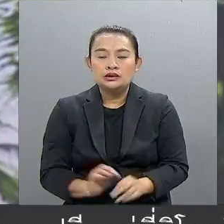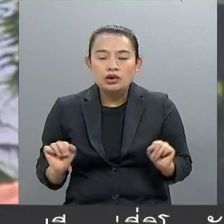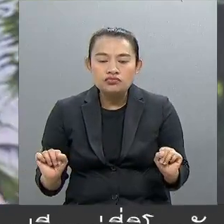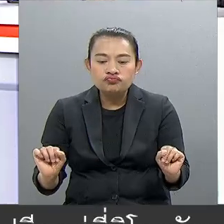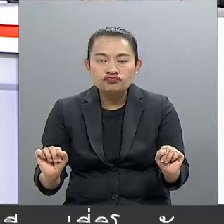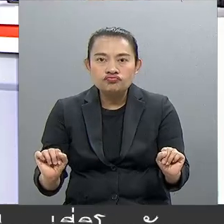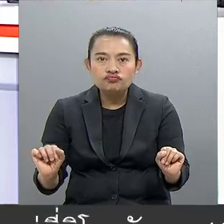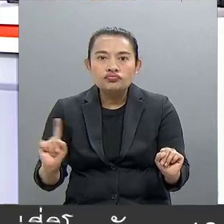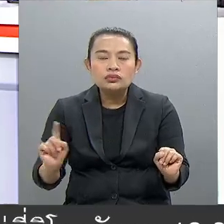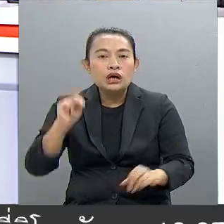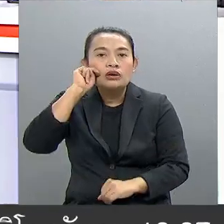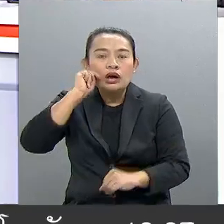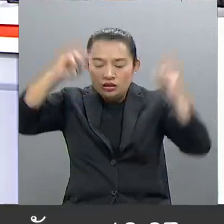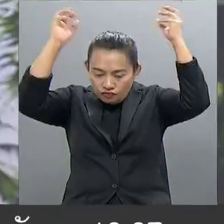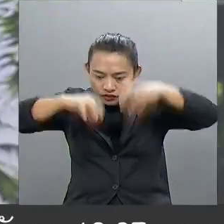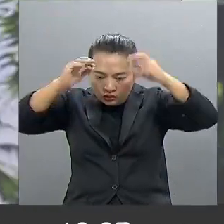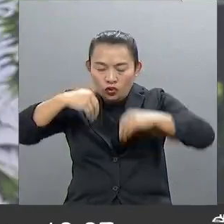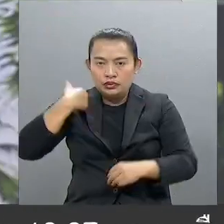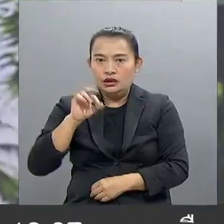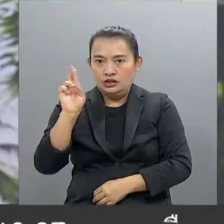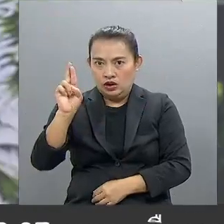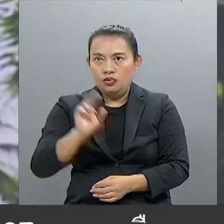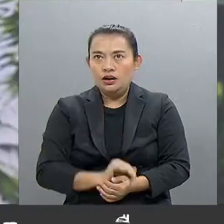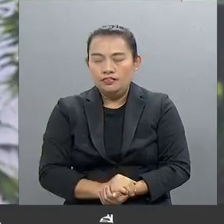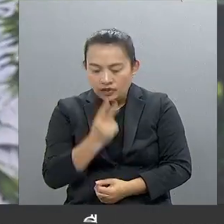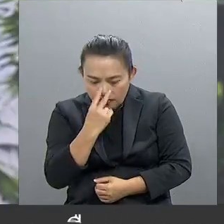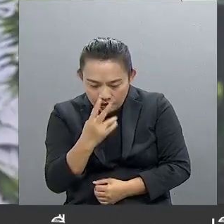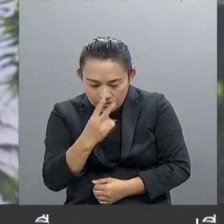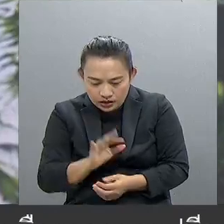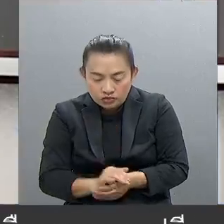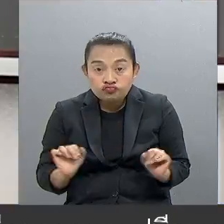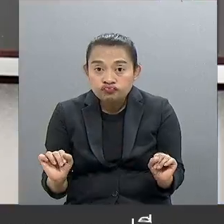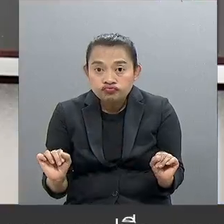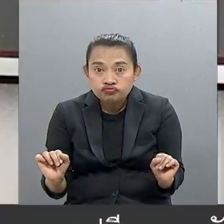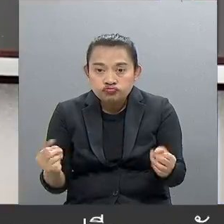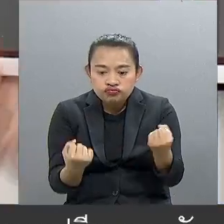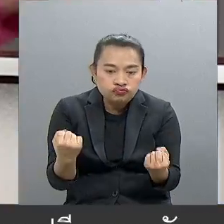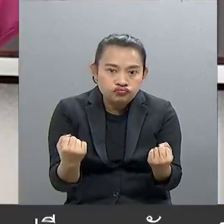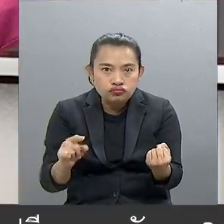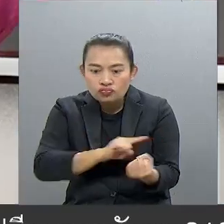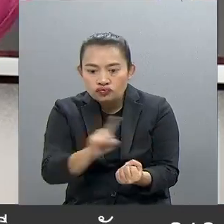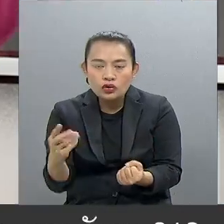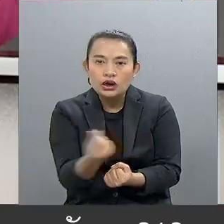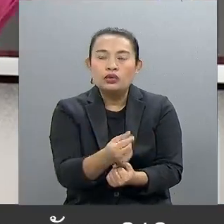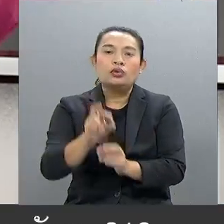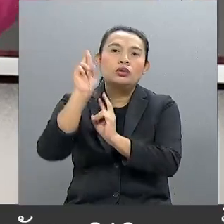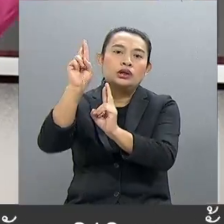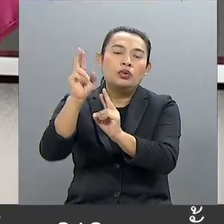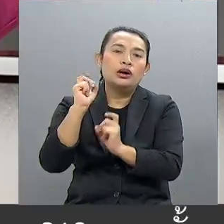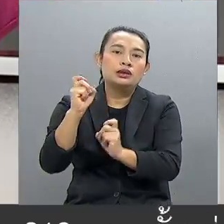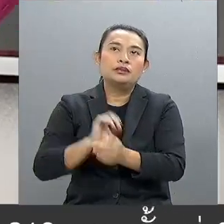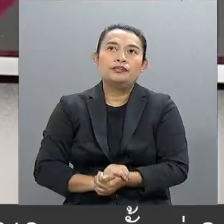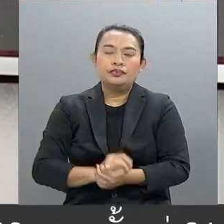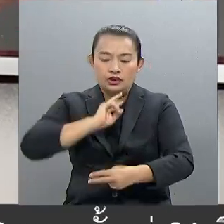องกับน้องป้าง ครับ ไม่เห็นท่อเนี่ยขับมาเร็วๆใช้ความเร็วเกินไปเนี่ยก็อันตรายนะคร ับ ใช่ค่ะก็ดูแลสุขภาพดูแลตัวเองกันด้วยนะคะ